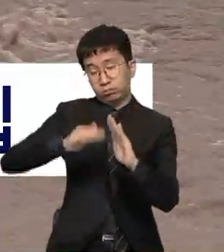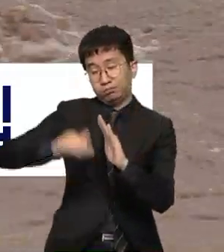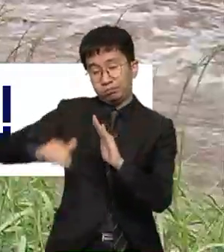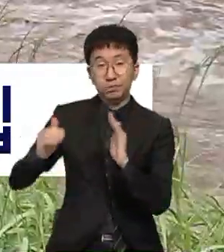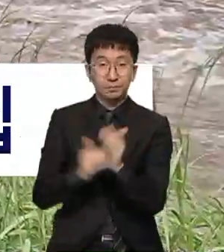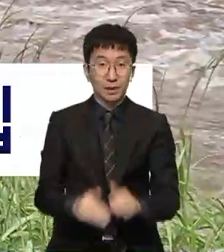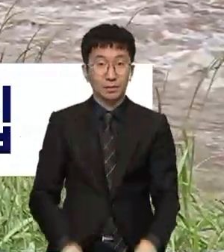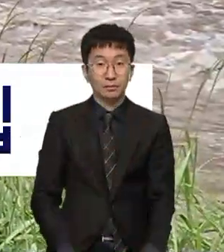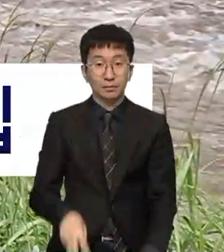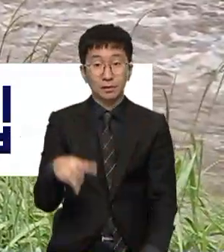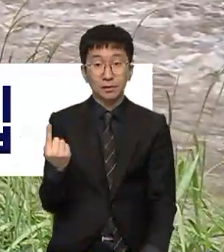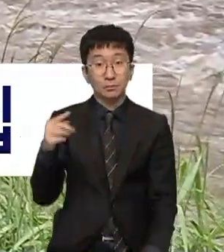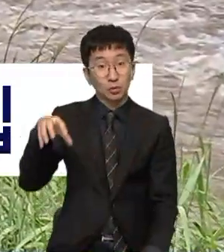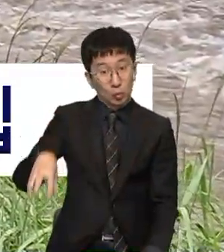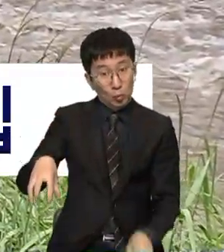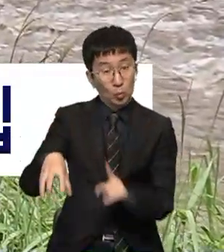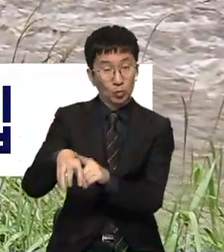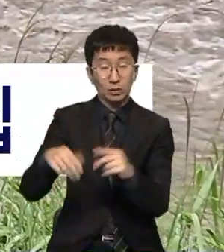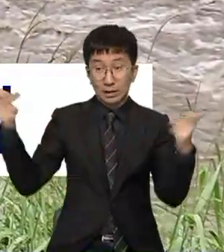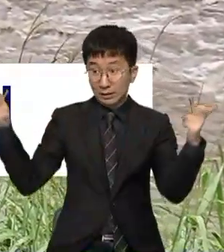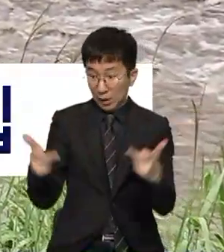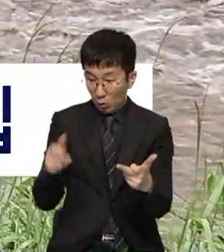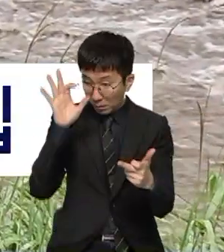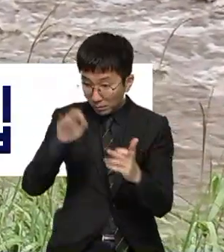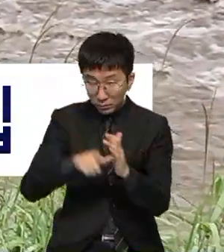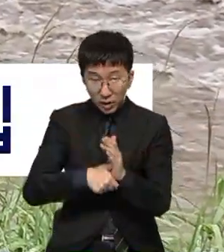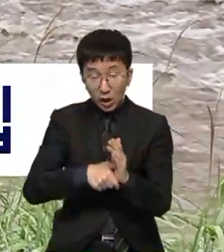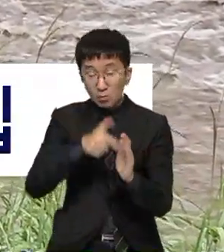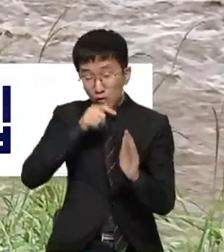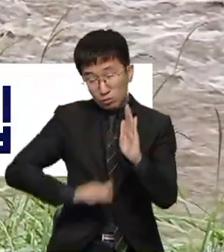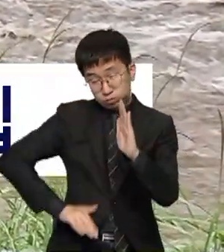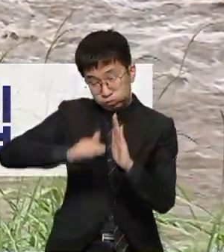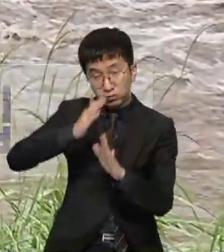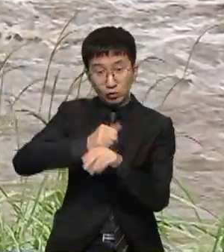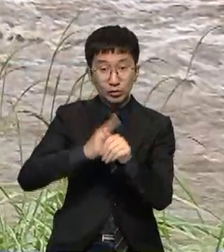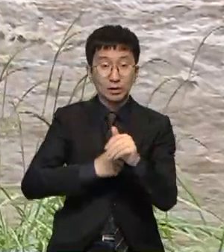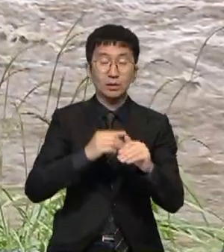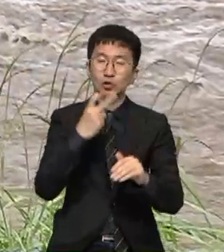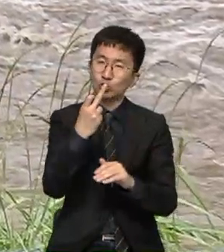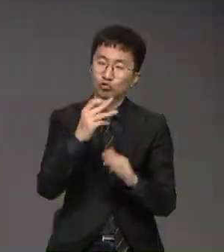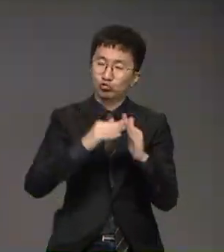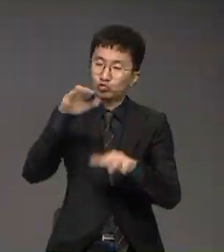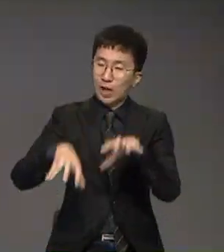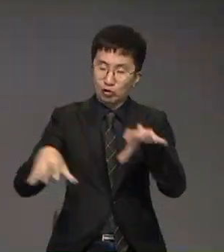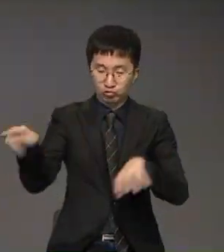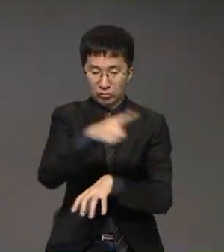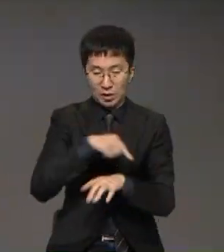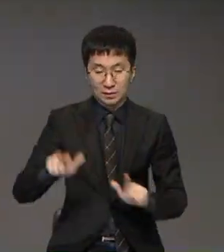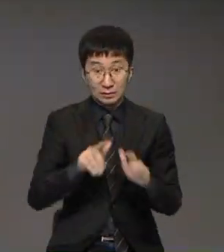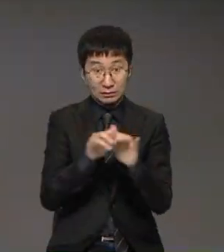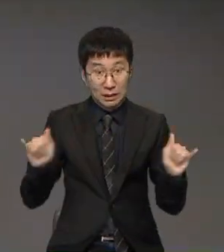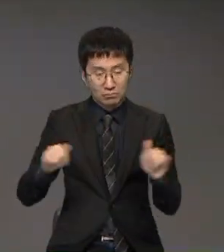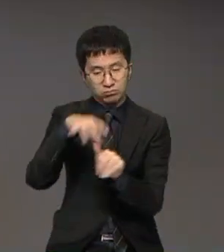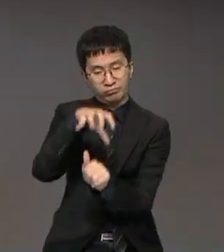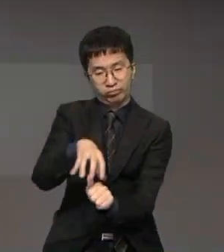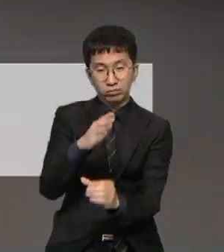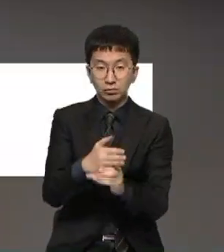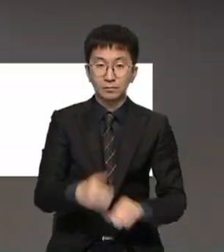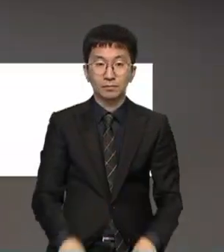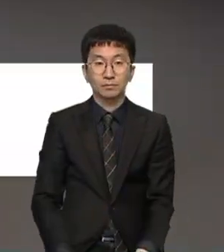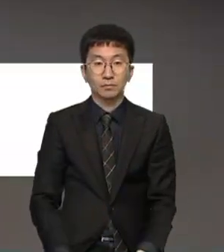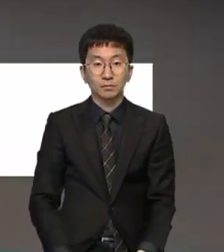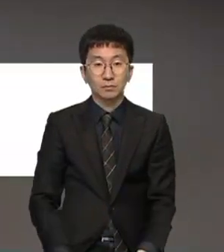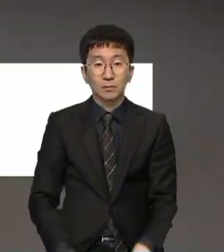잠겼고 삼척 덕풍 계곡마을에선 급격히 불어난 물에 12가구가 사는 마을이 고립됐습니다. 다리를